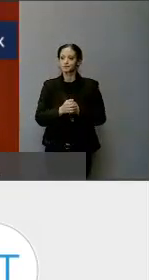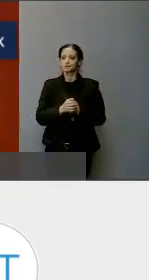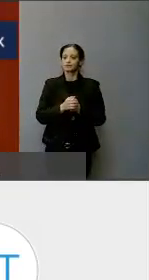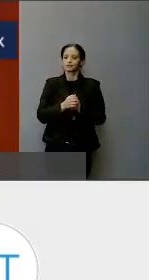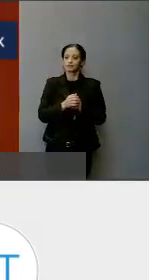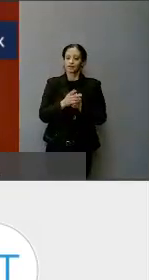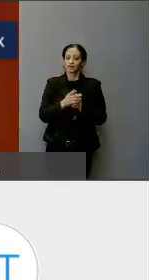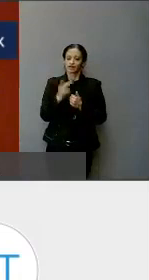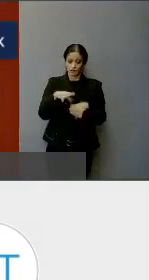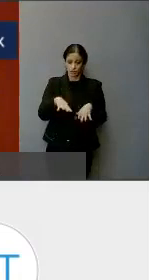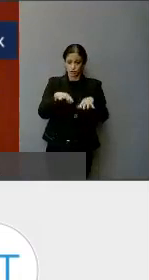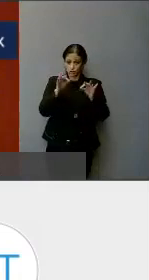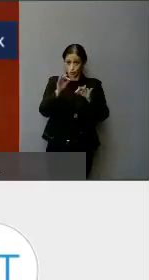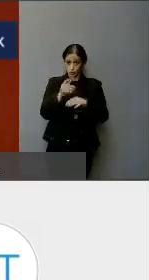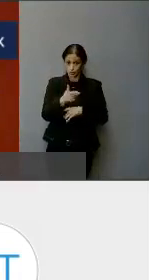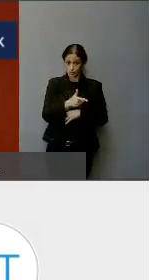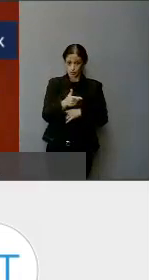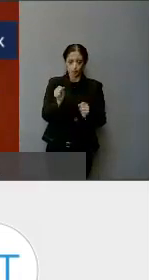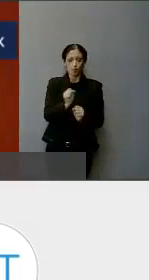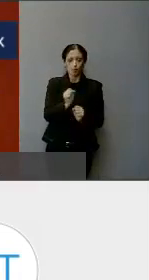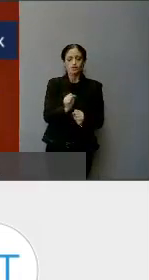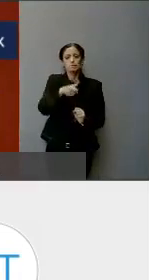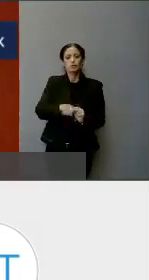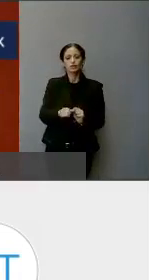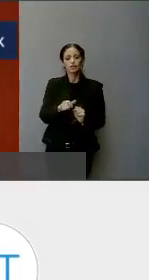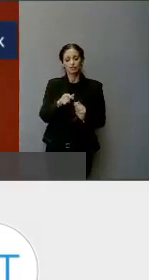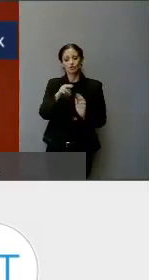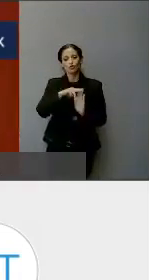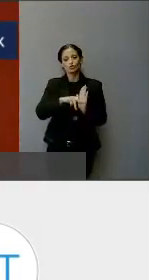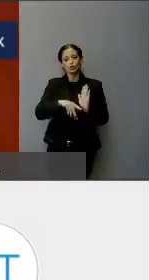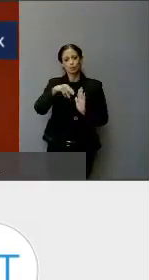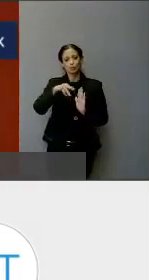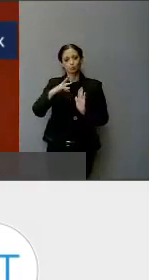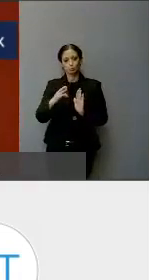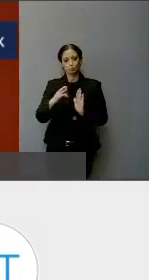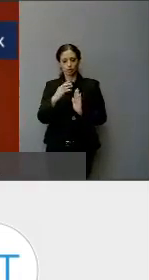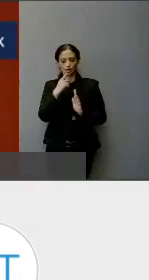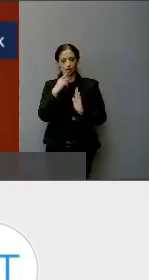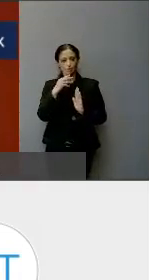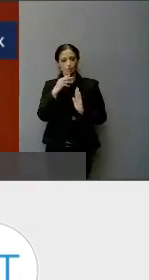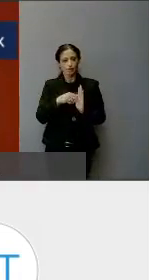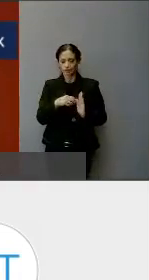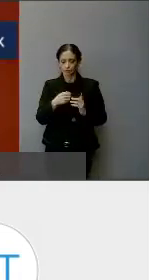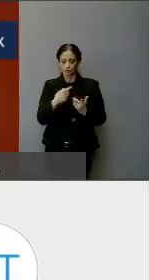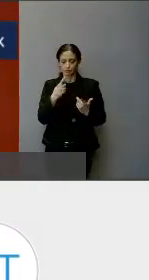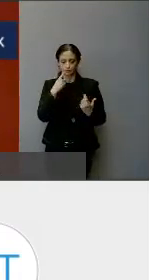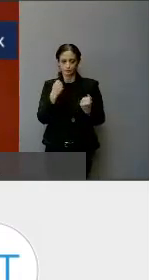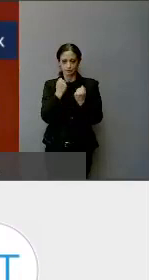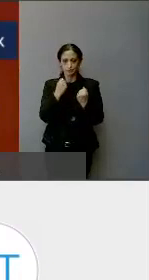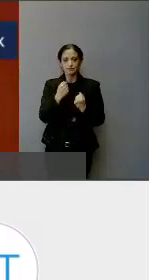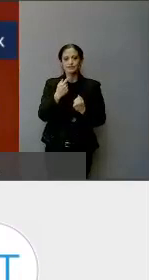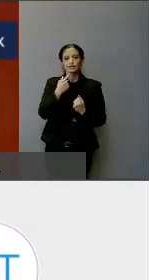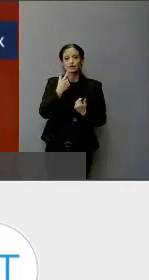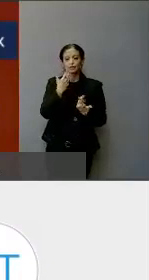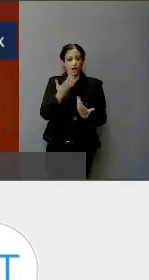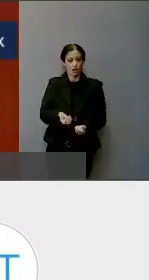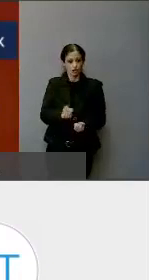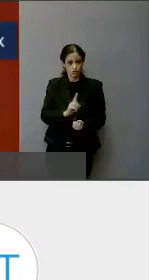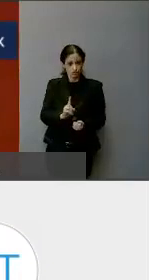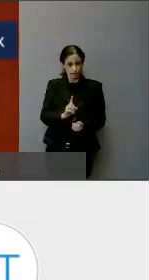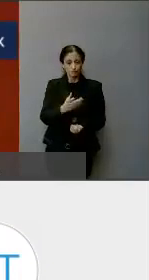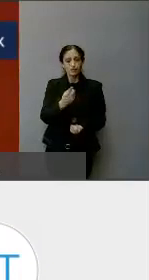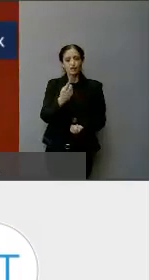in quanto in contrasto i principi alle norme del put segnò la stessa ammissibile abbiamo depositato una proposta